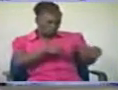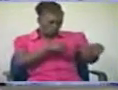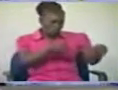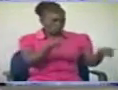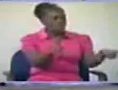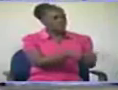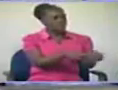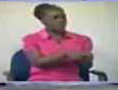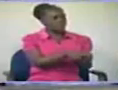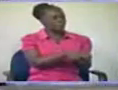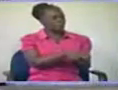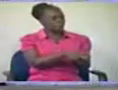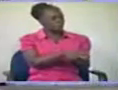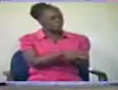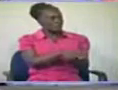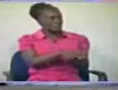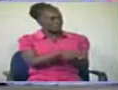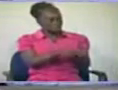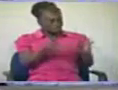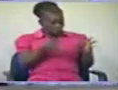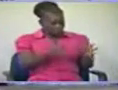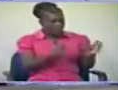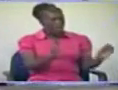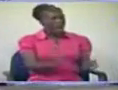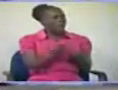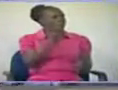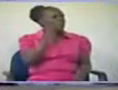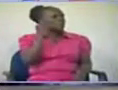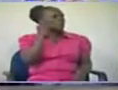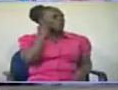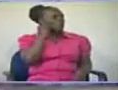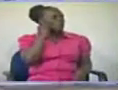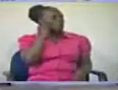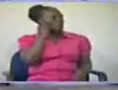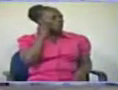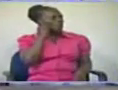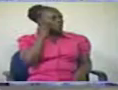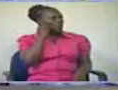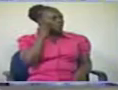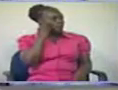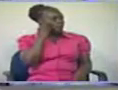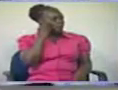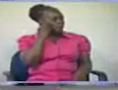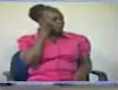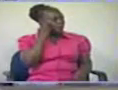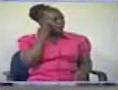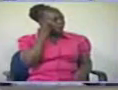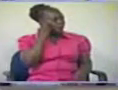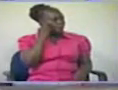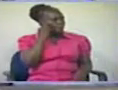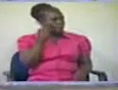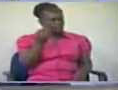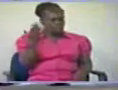kuyashughulikia. The reinforcement must happen at home. Yes. Hakuna, hatutaweza kukwepa sasa. Kwani tumekuwa